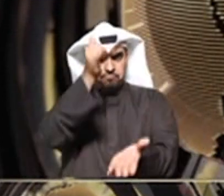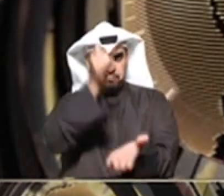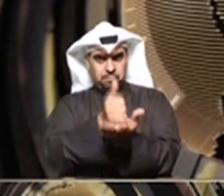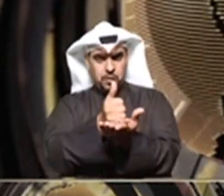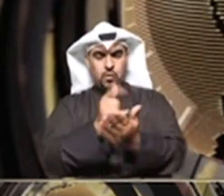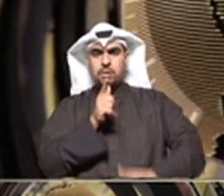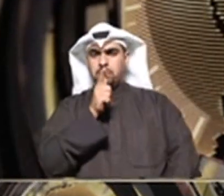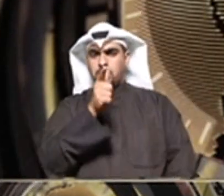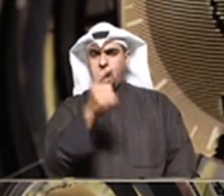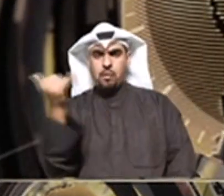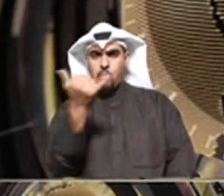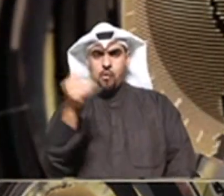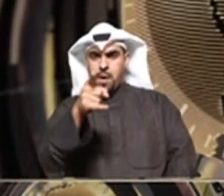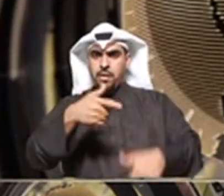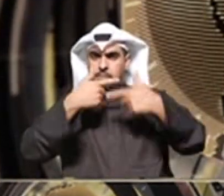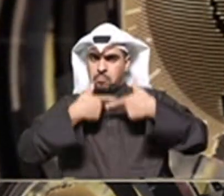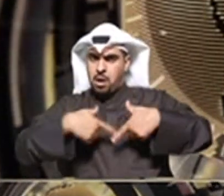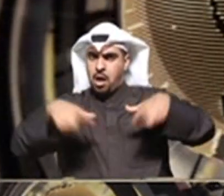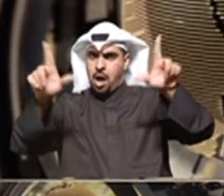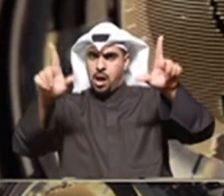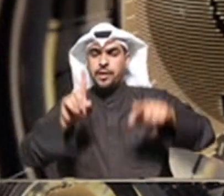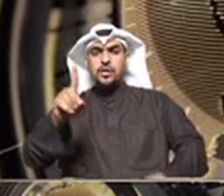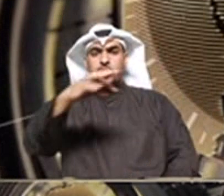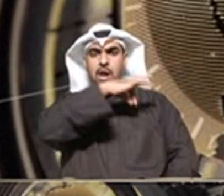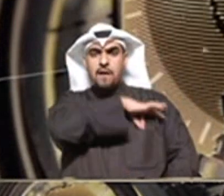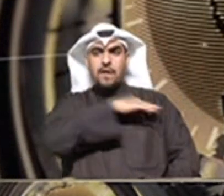أكد أهمية هذه الحملة ودورها الفعال